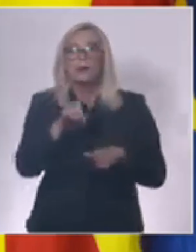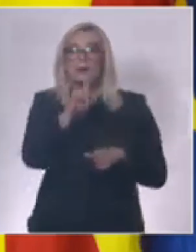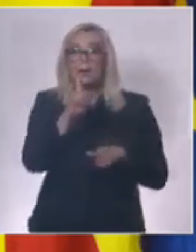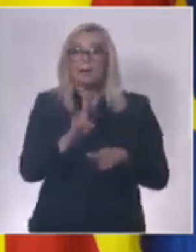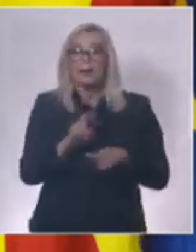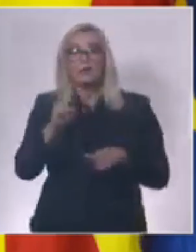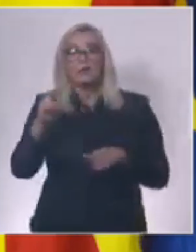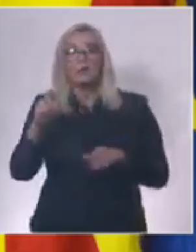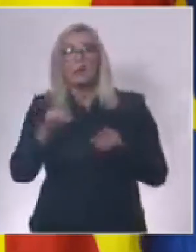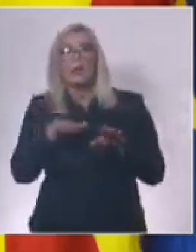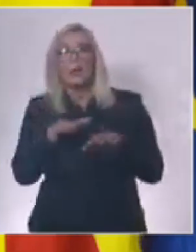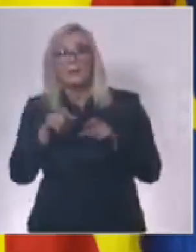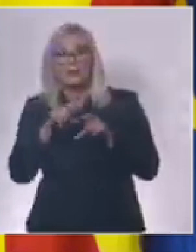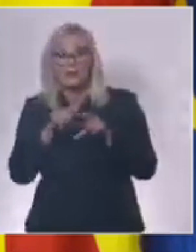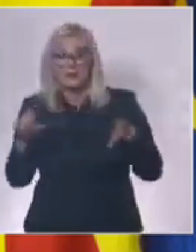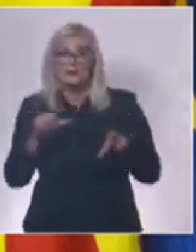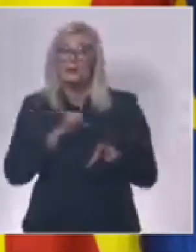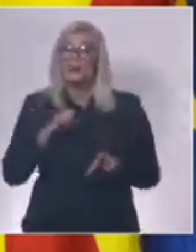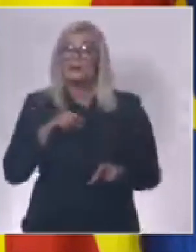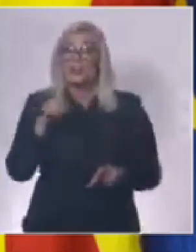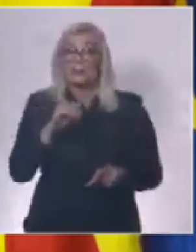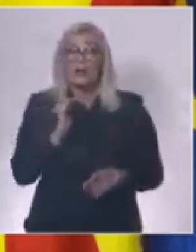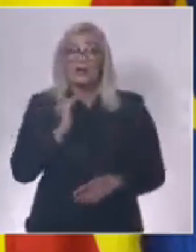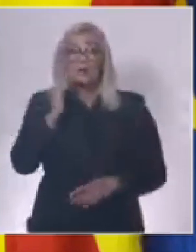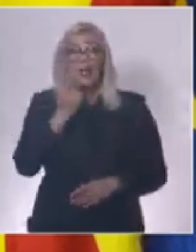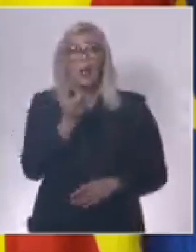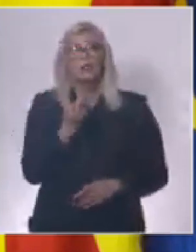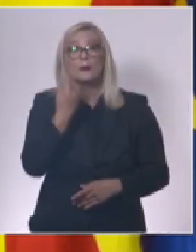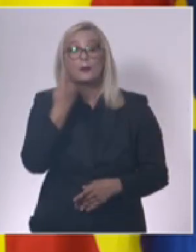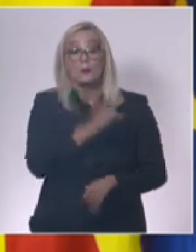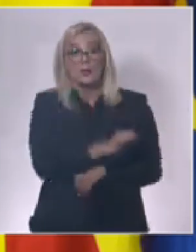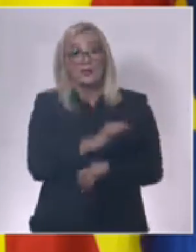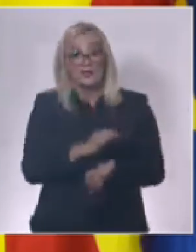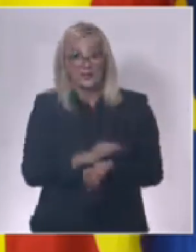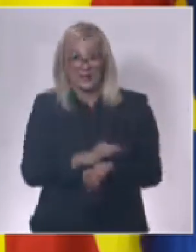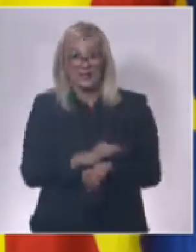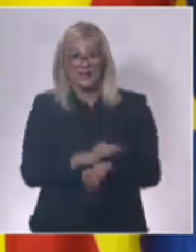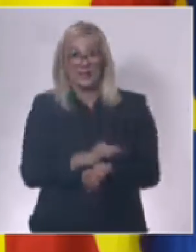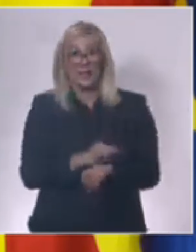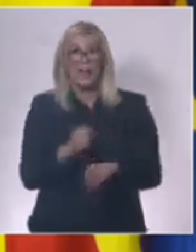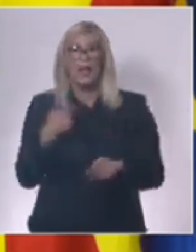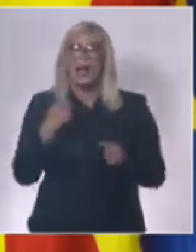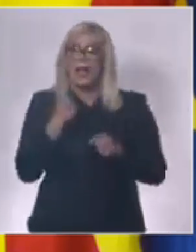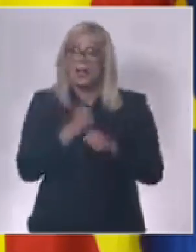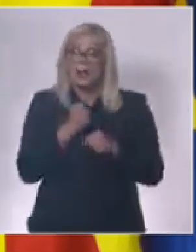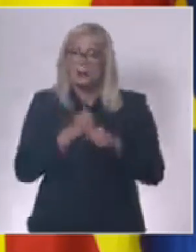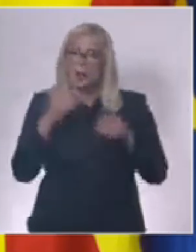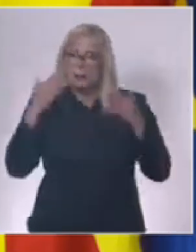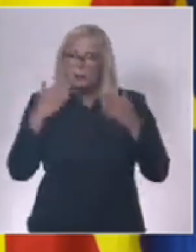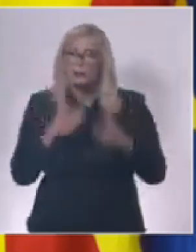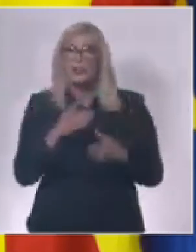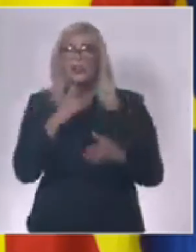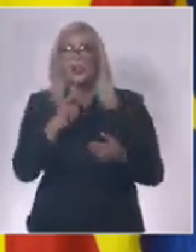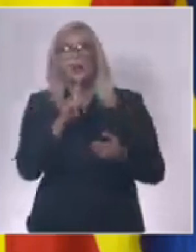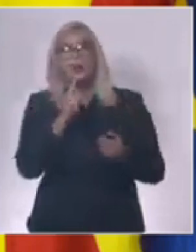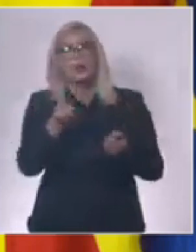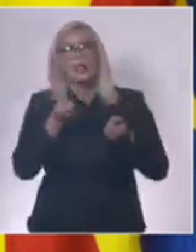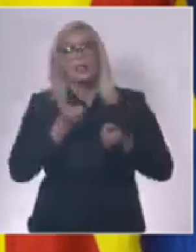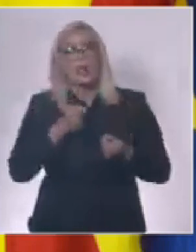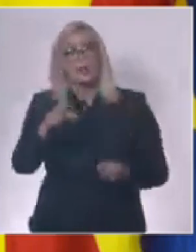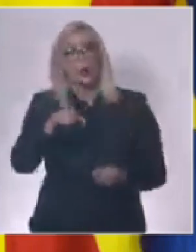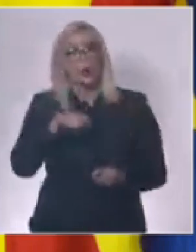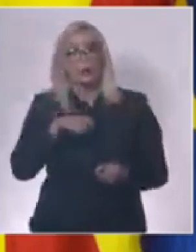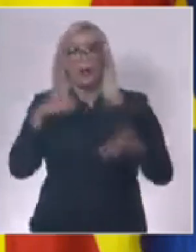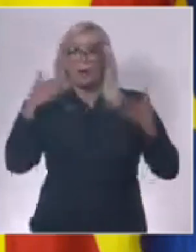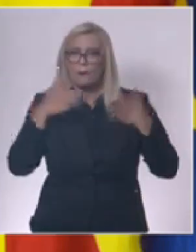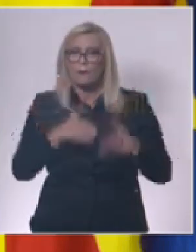министерства, се разбира и самата влада, од првиот ден посветено работевме на зададените обврски,